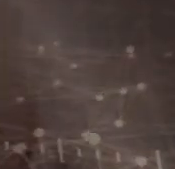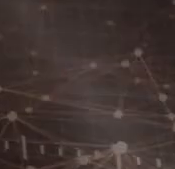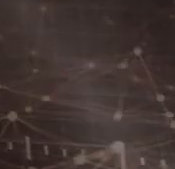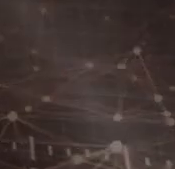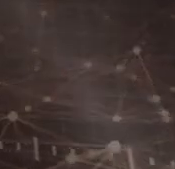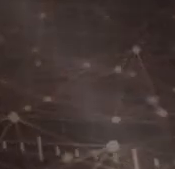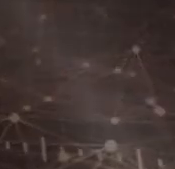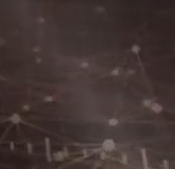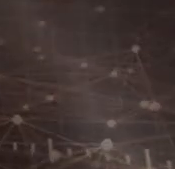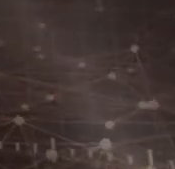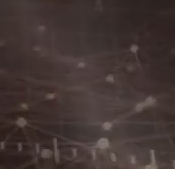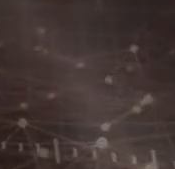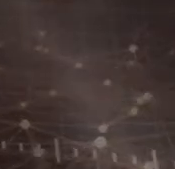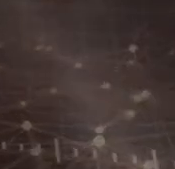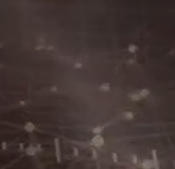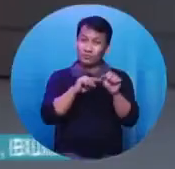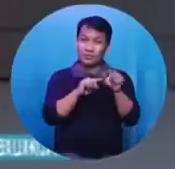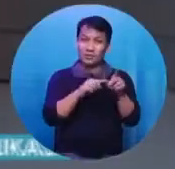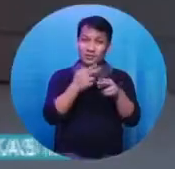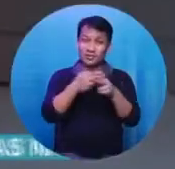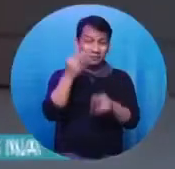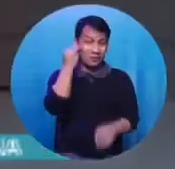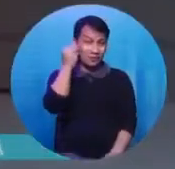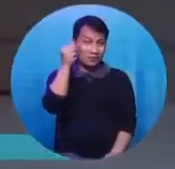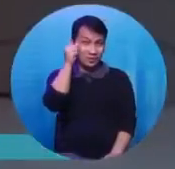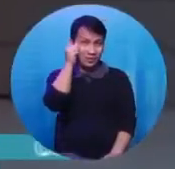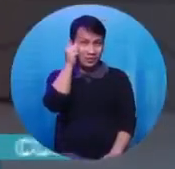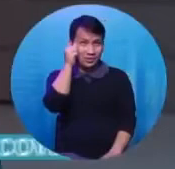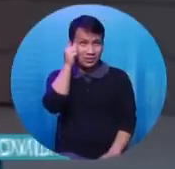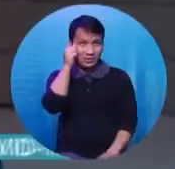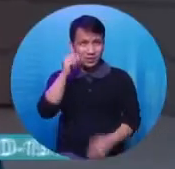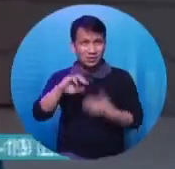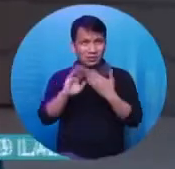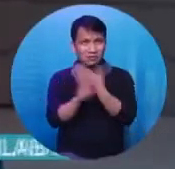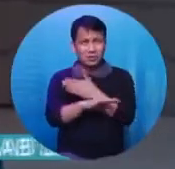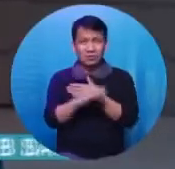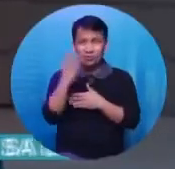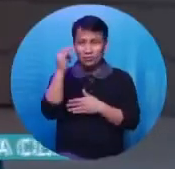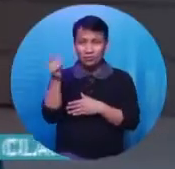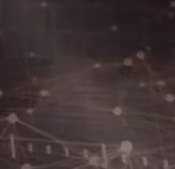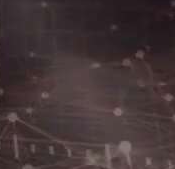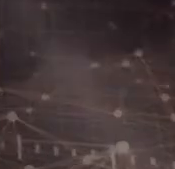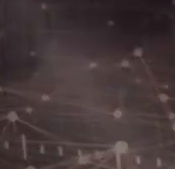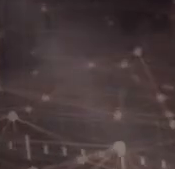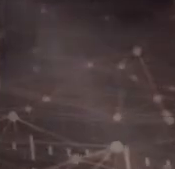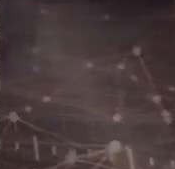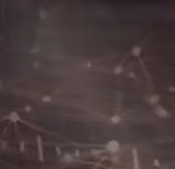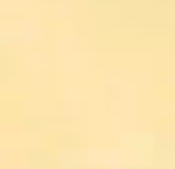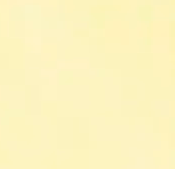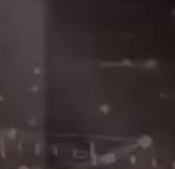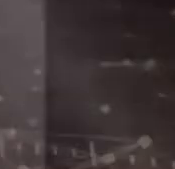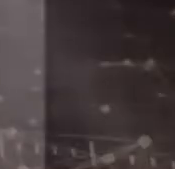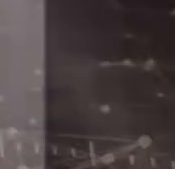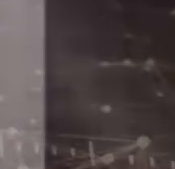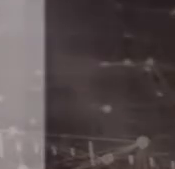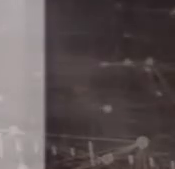bilang Marlo Arizala? Balik kay sana siya matapos ireklamo ng pang-abuso ng kanyang